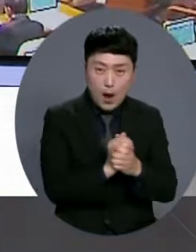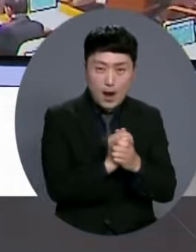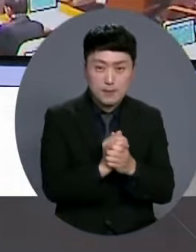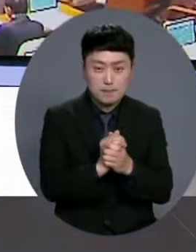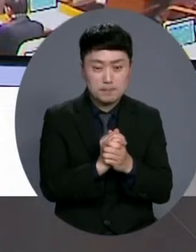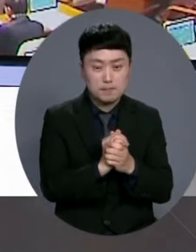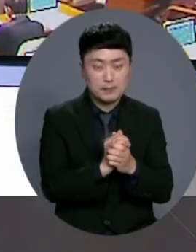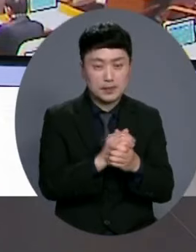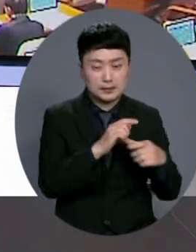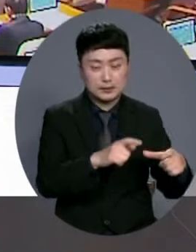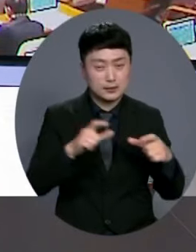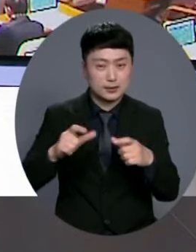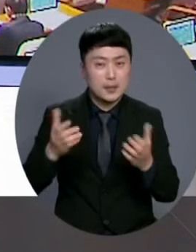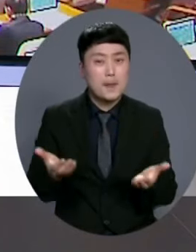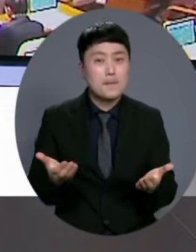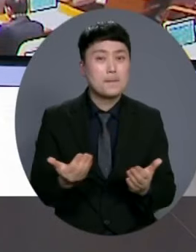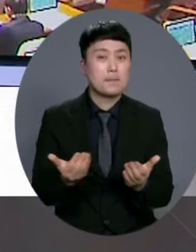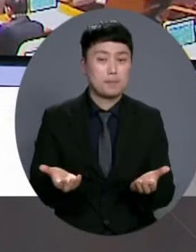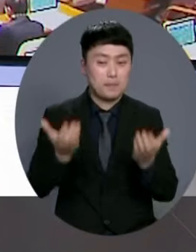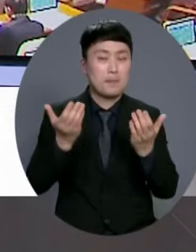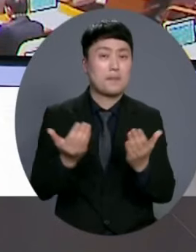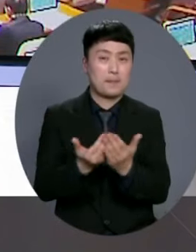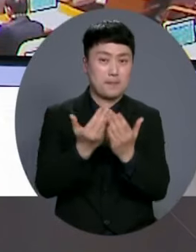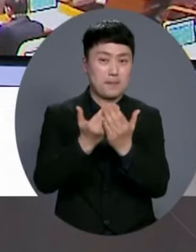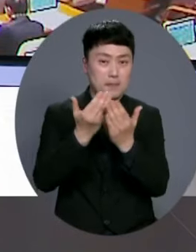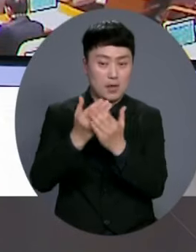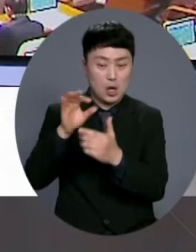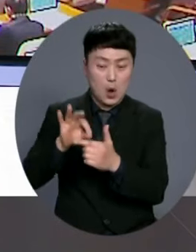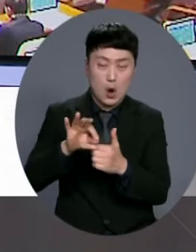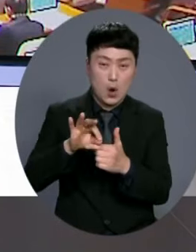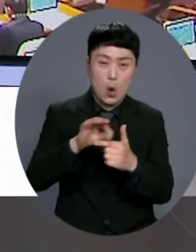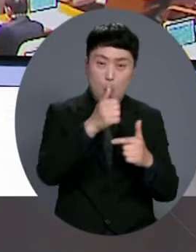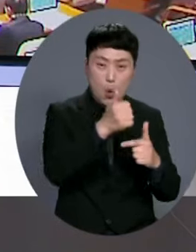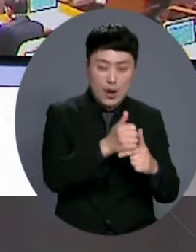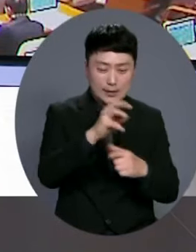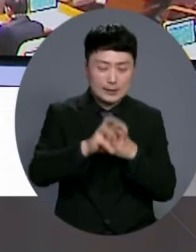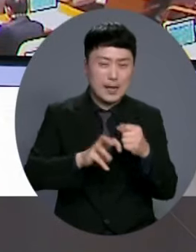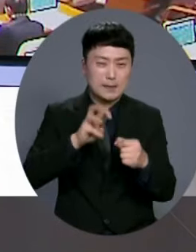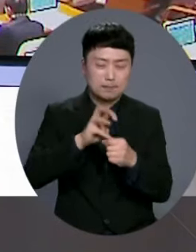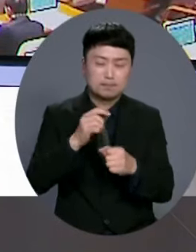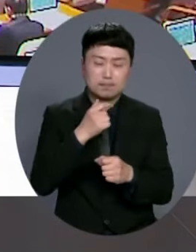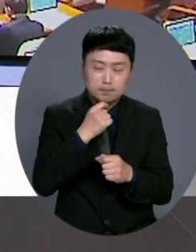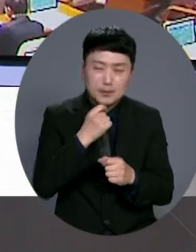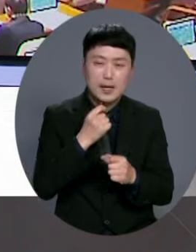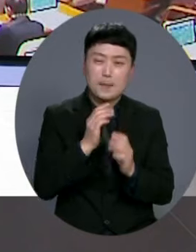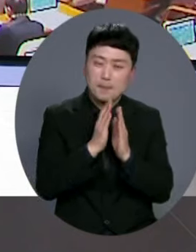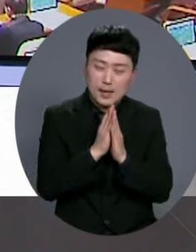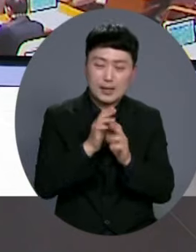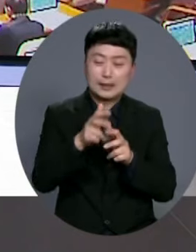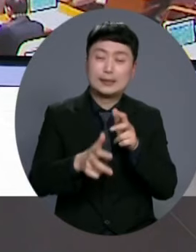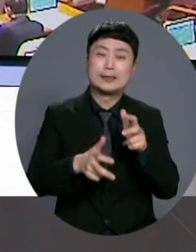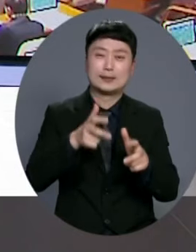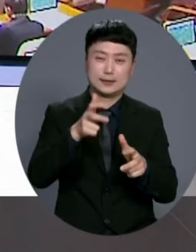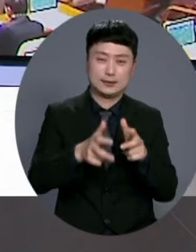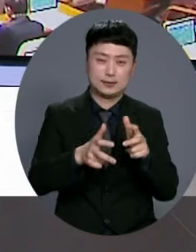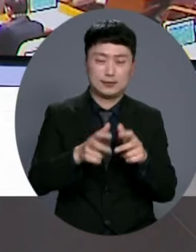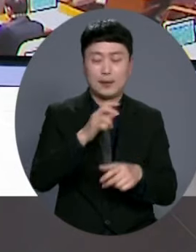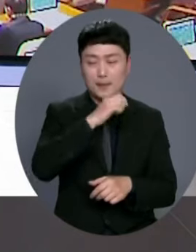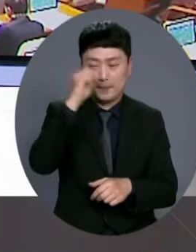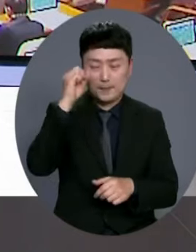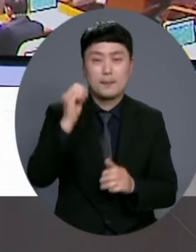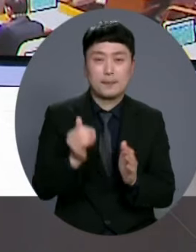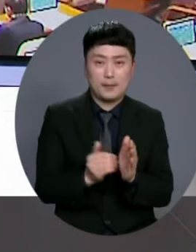상생발전, 국토균형발전을 위한 영호남 지자체의 30년 숙원사업이 마침내 법적 기반을 갖추게